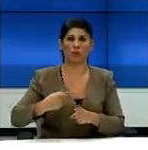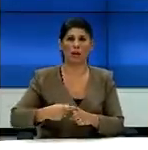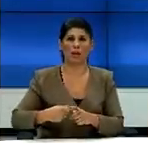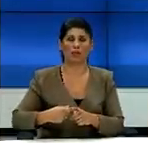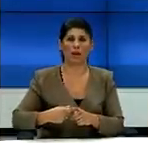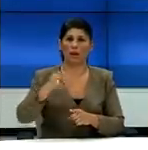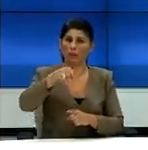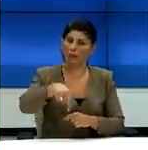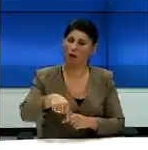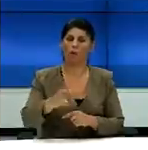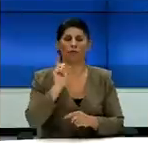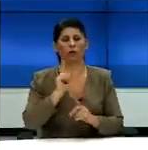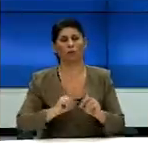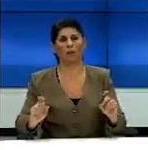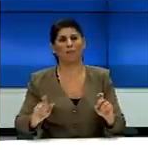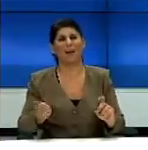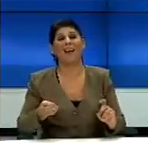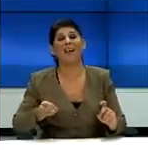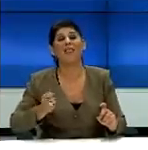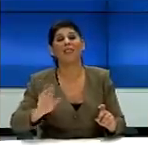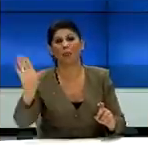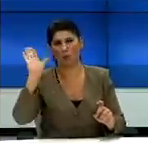το πράγμα. Δεν το κάνατε όμως. Δεν το κάνατε.